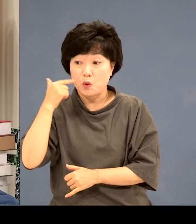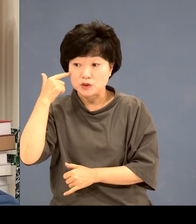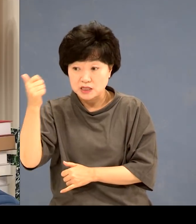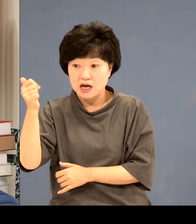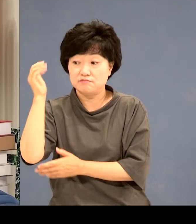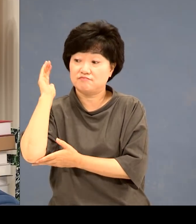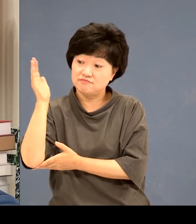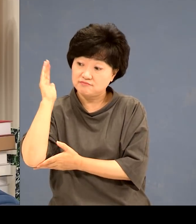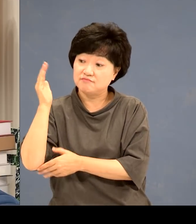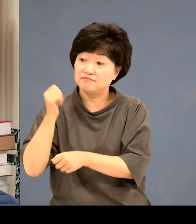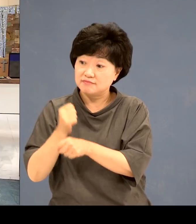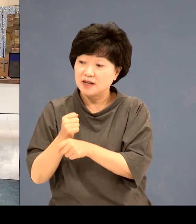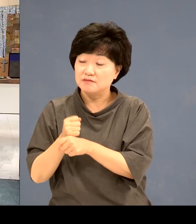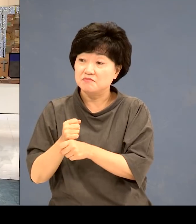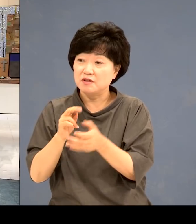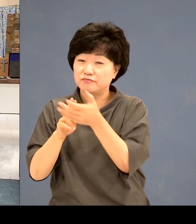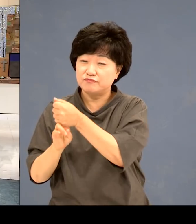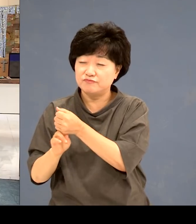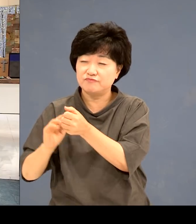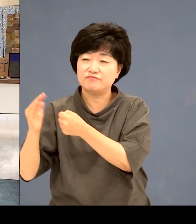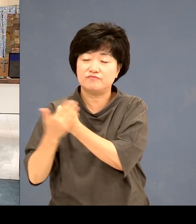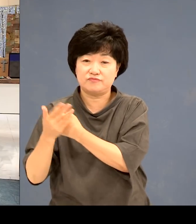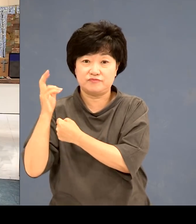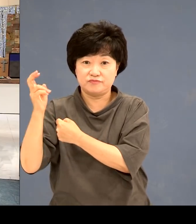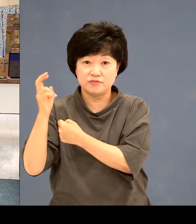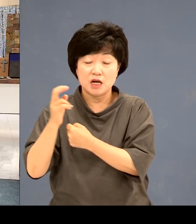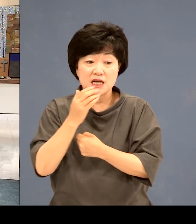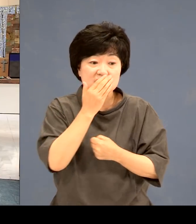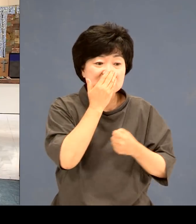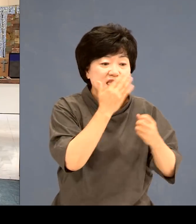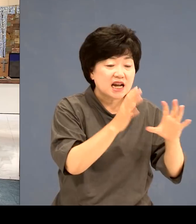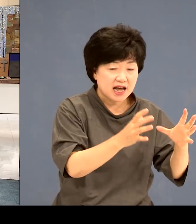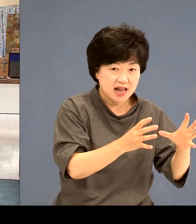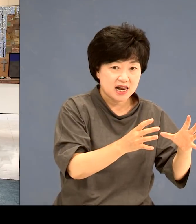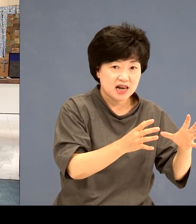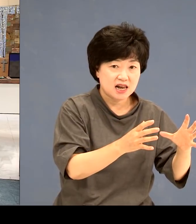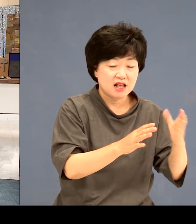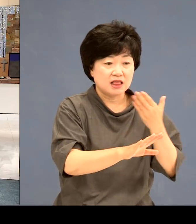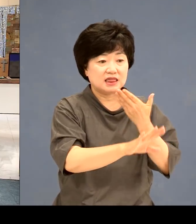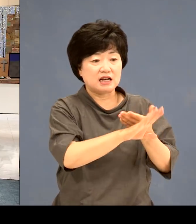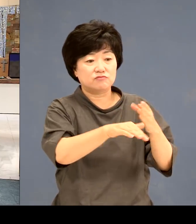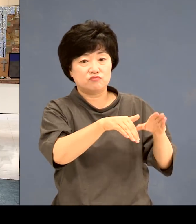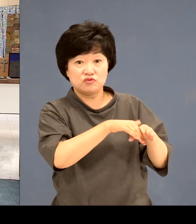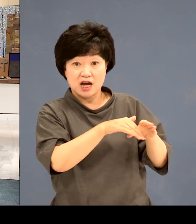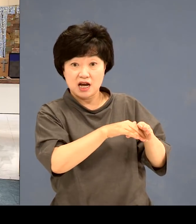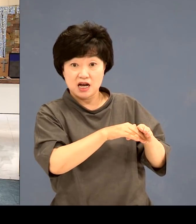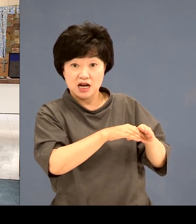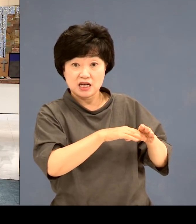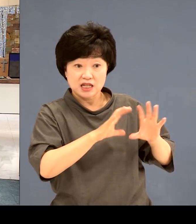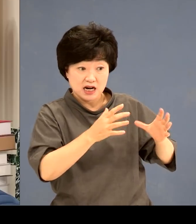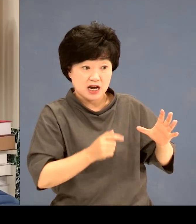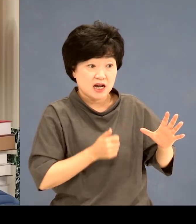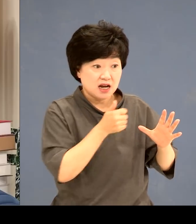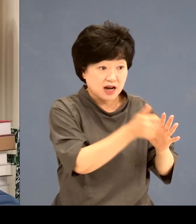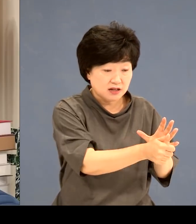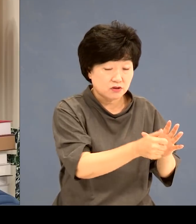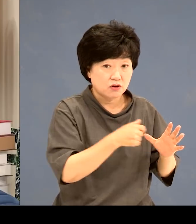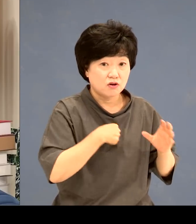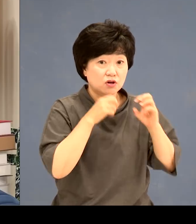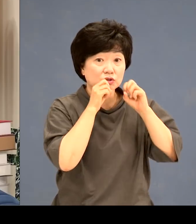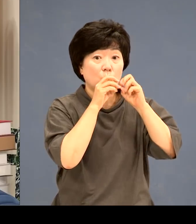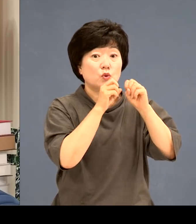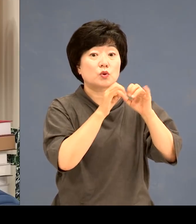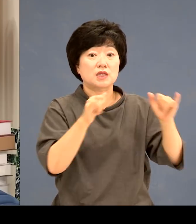그런 저의 미성숙함 아마 한국에 있었다면 설교하고 사역자고